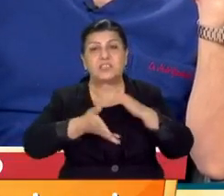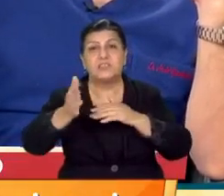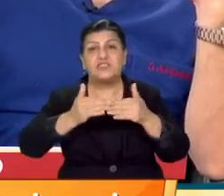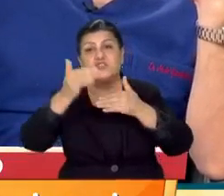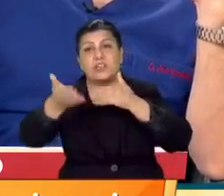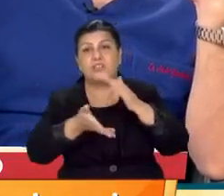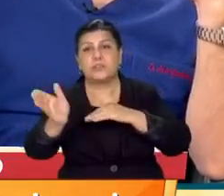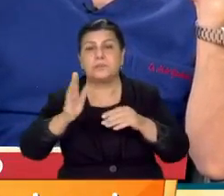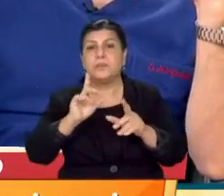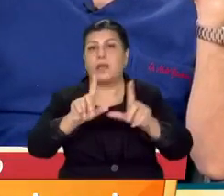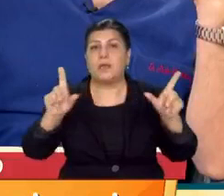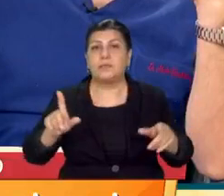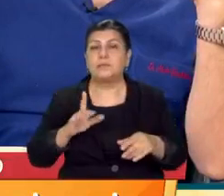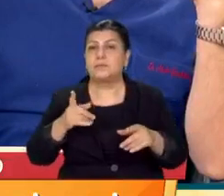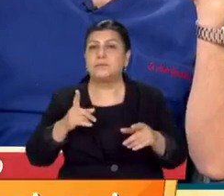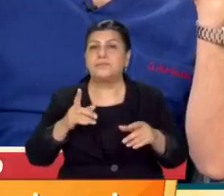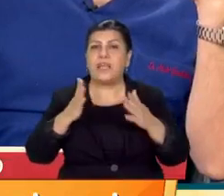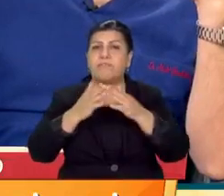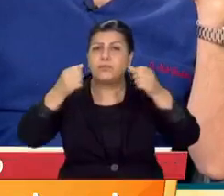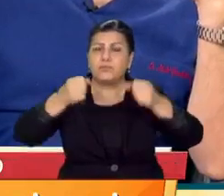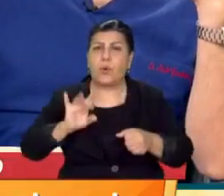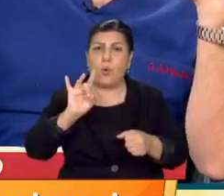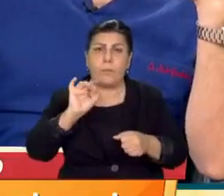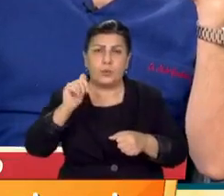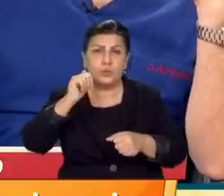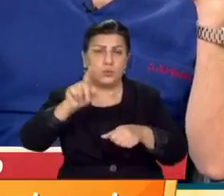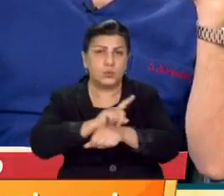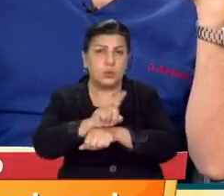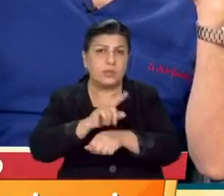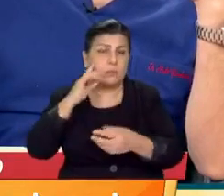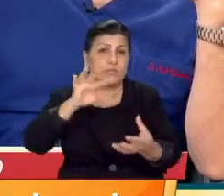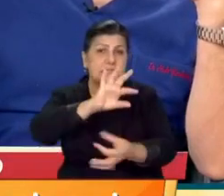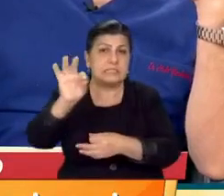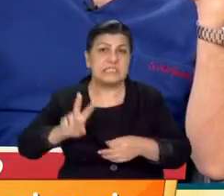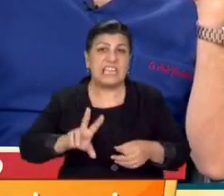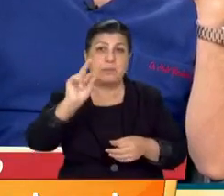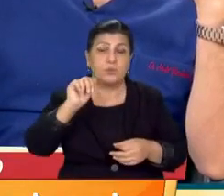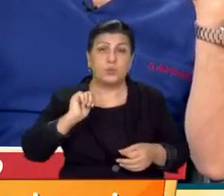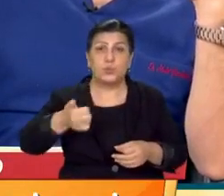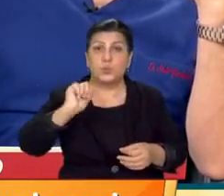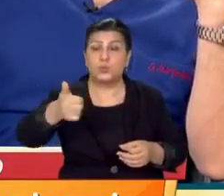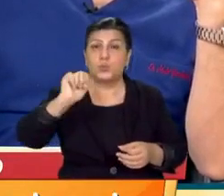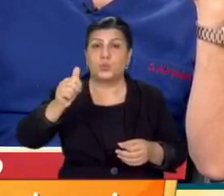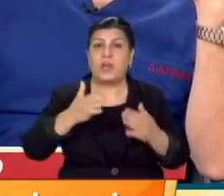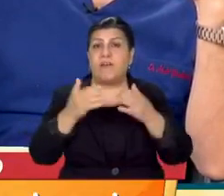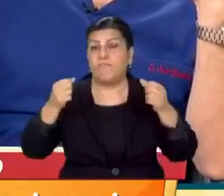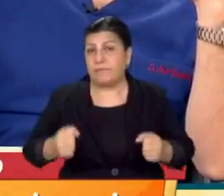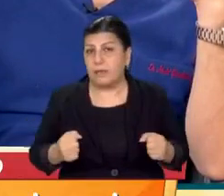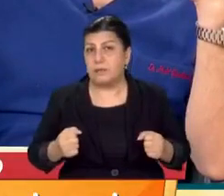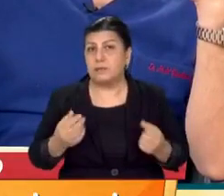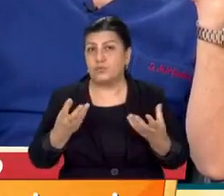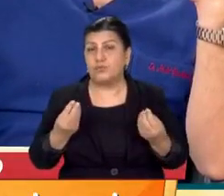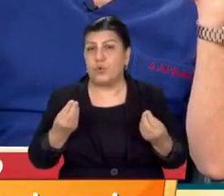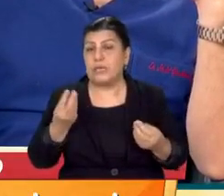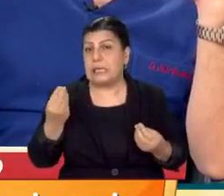zaten karantine 15 gündür Aslı süresi bu insanlar 70 gündür Evet evde ve